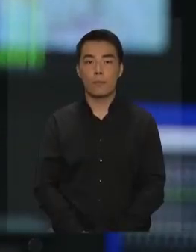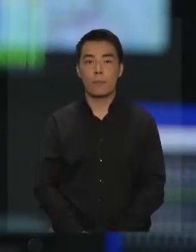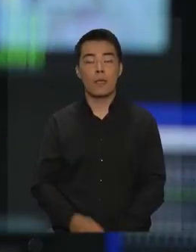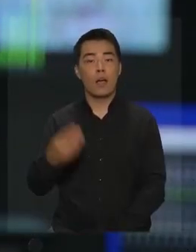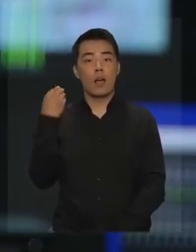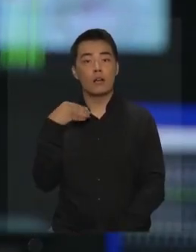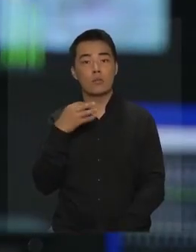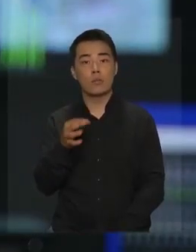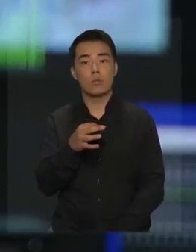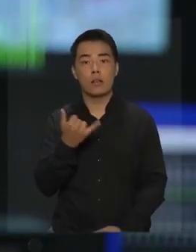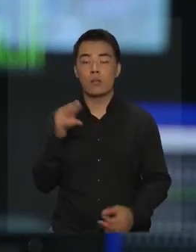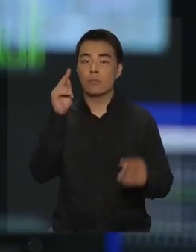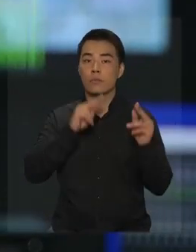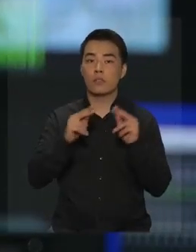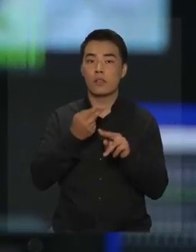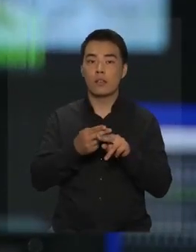Ақтөбе облысында